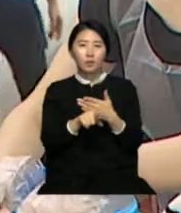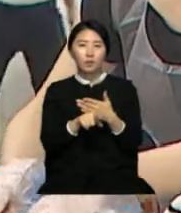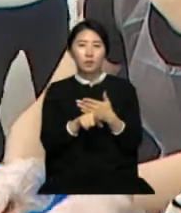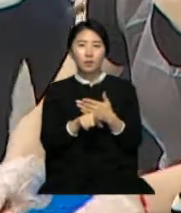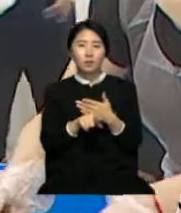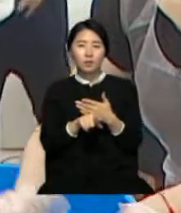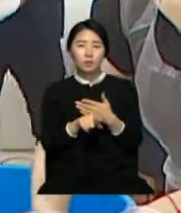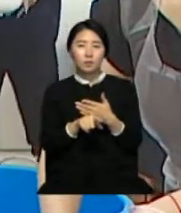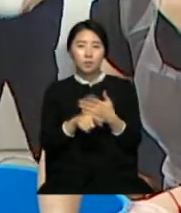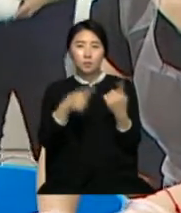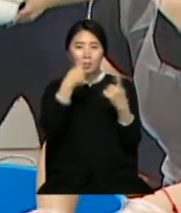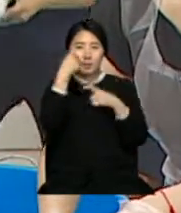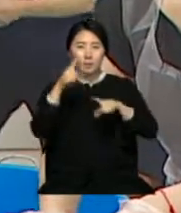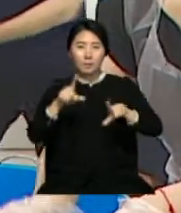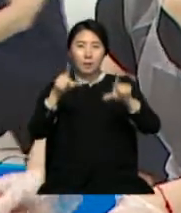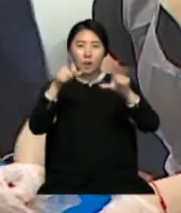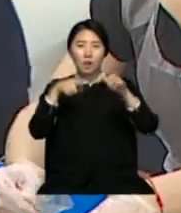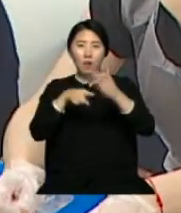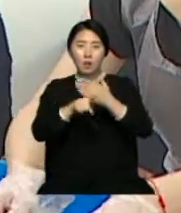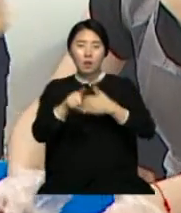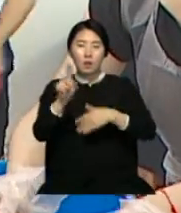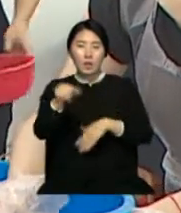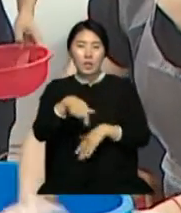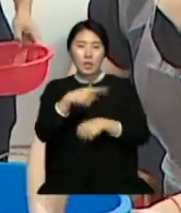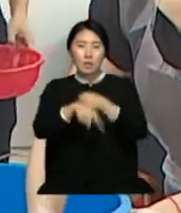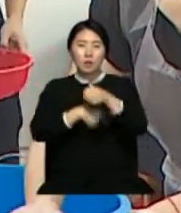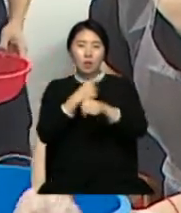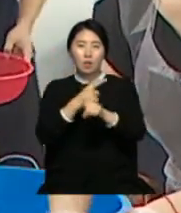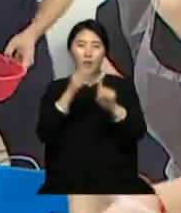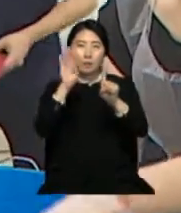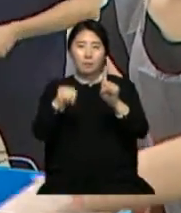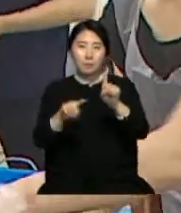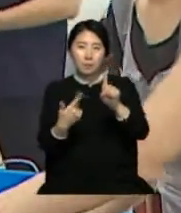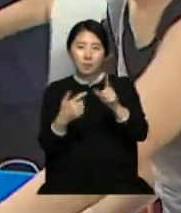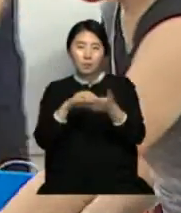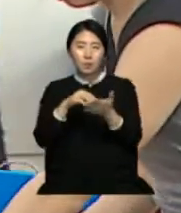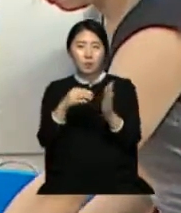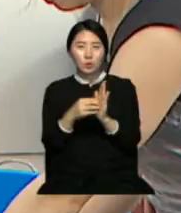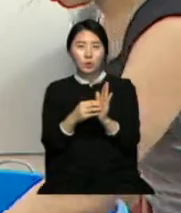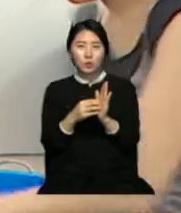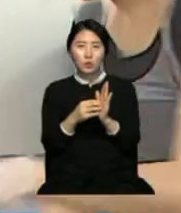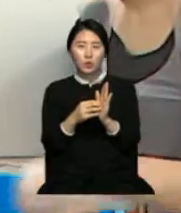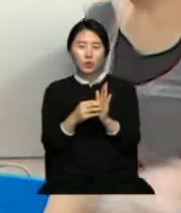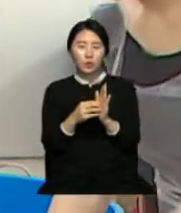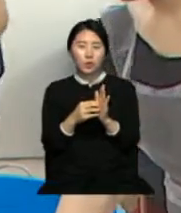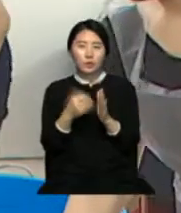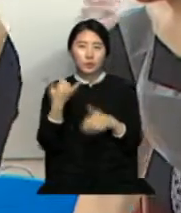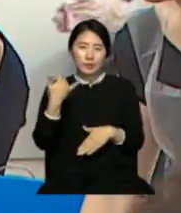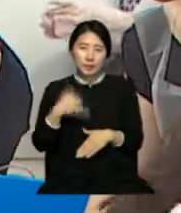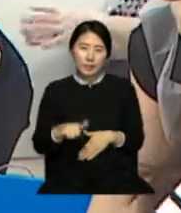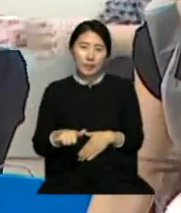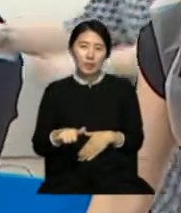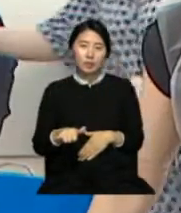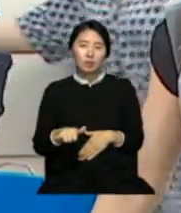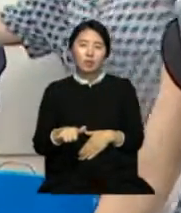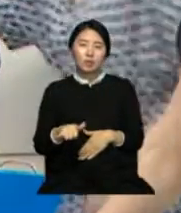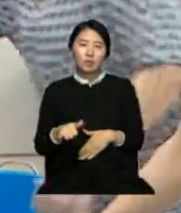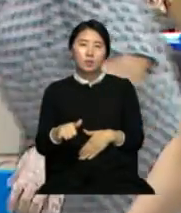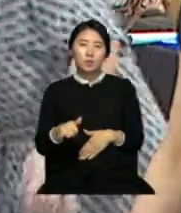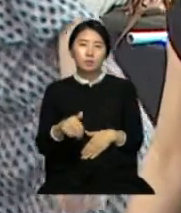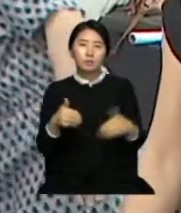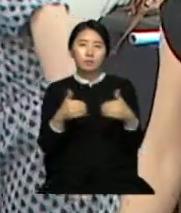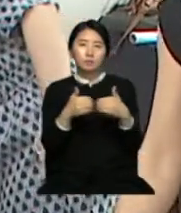참전 기념일뿐만이 아니라 1년에 한 번씩이라도 이런 제2세 참전국 후손들하고